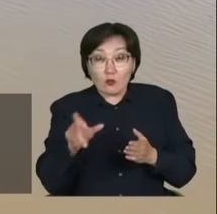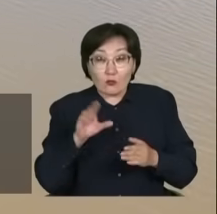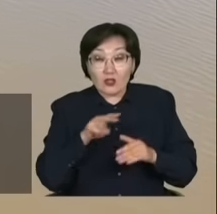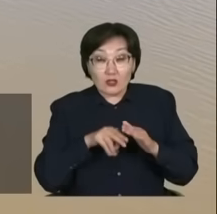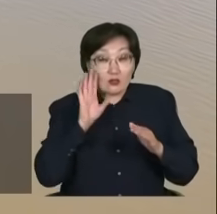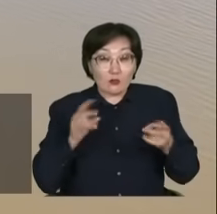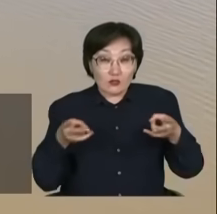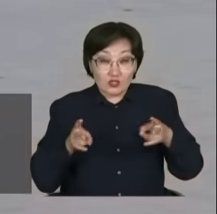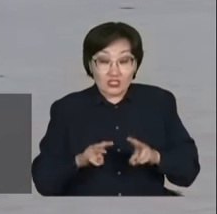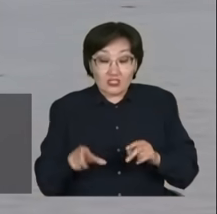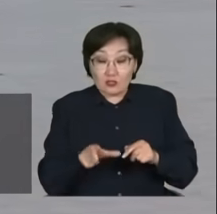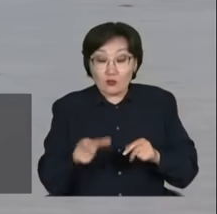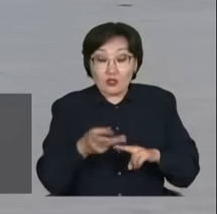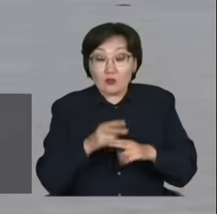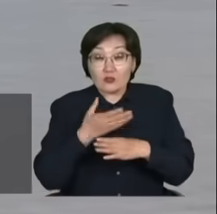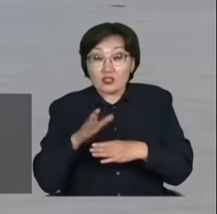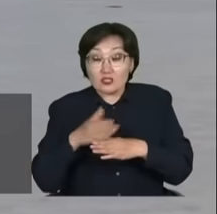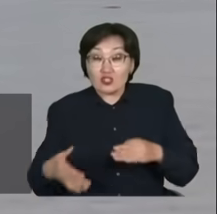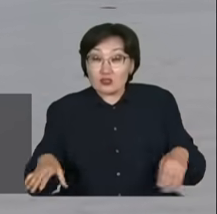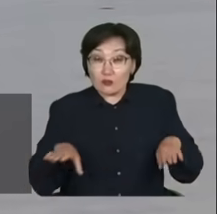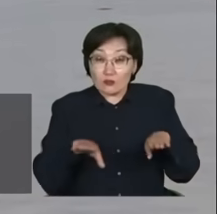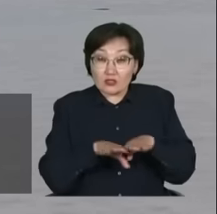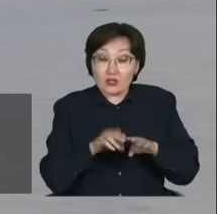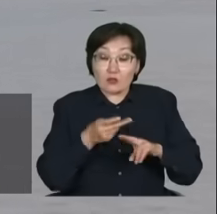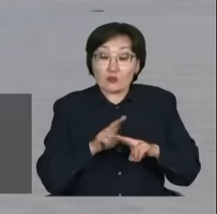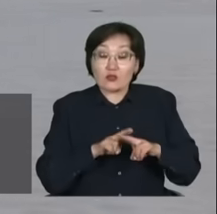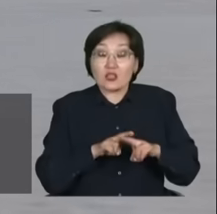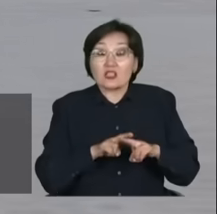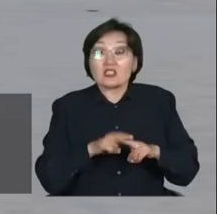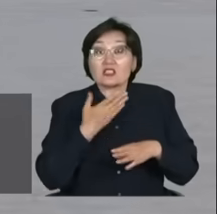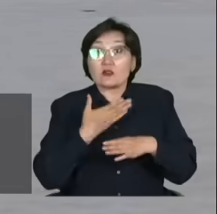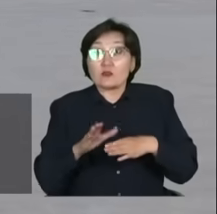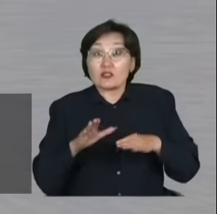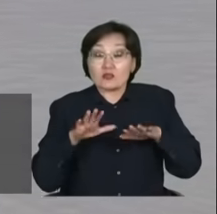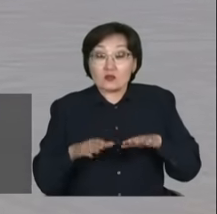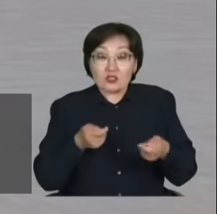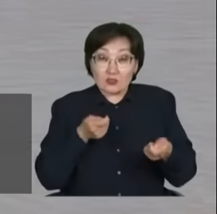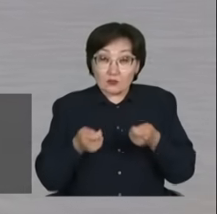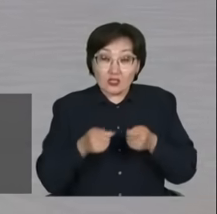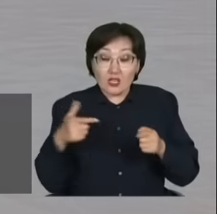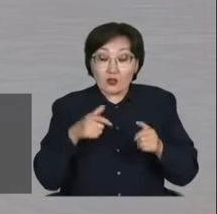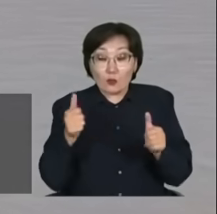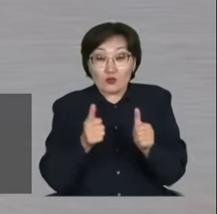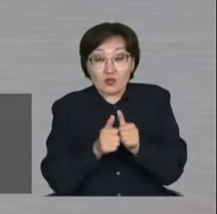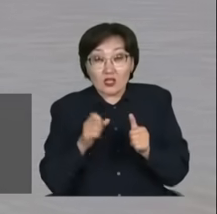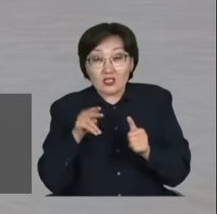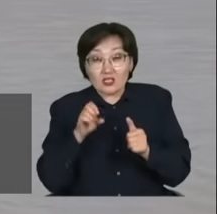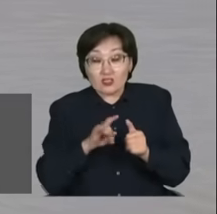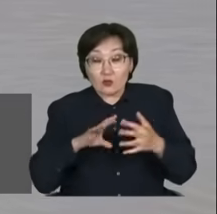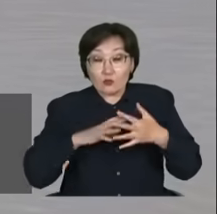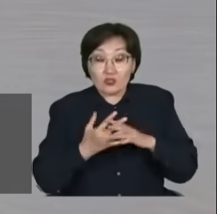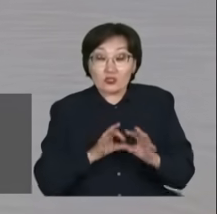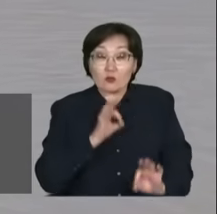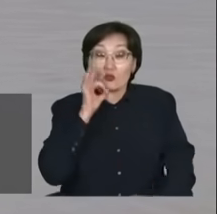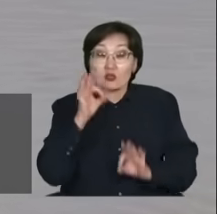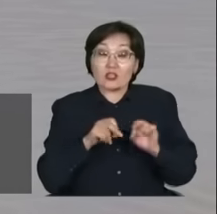шайған. Қазір тас жолдың бұл бөлігі жабылды. Аталғандардан бөлек жергілікті билік Атырау іргесіндегі Ақжар ауылында тәулік